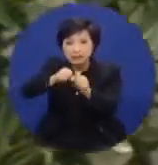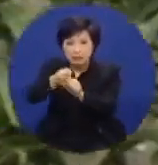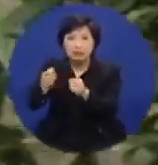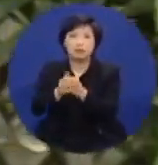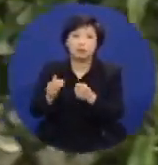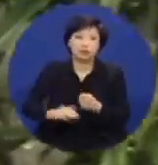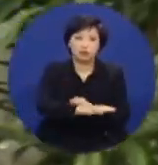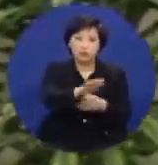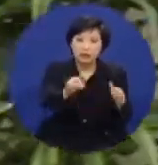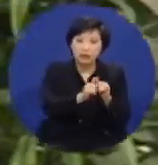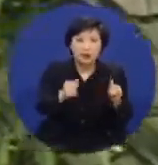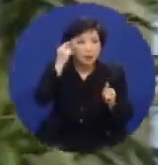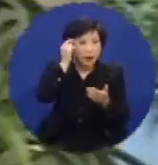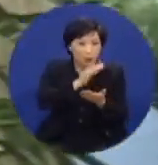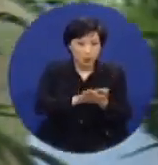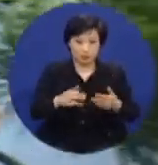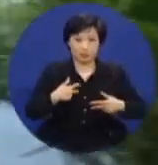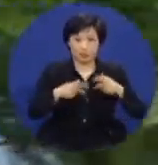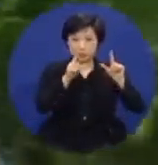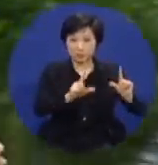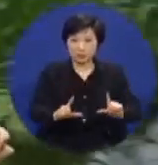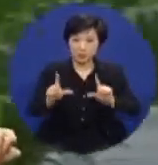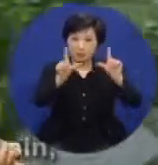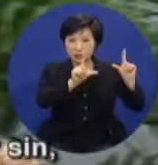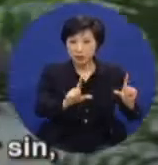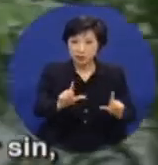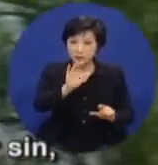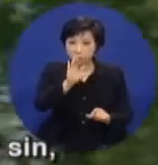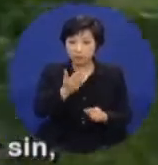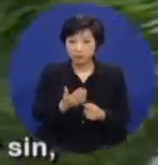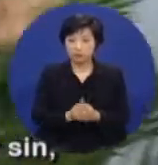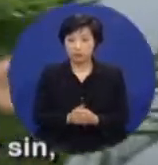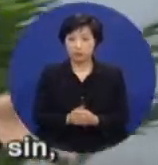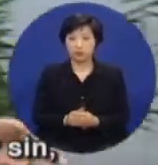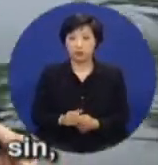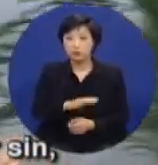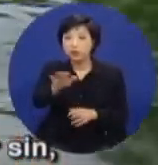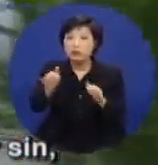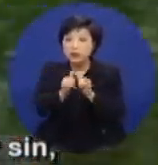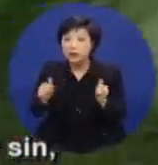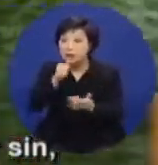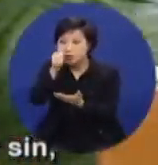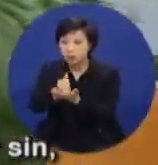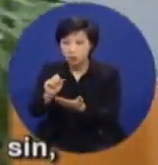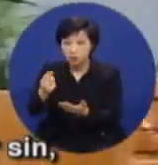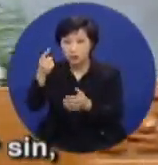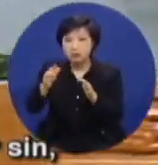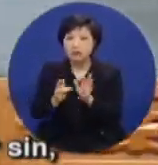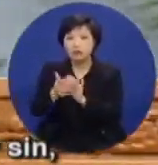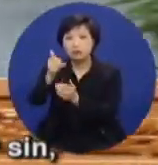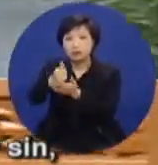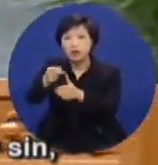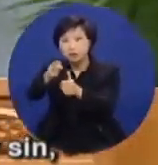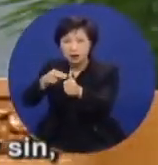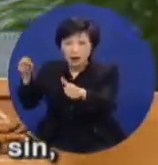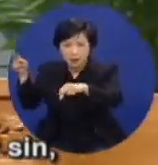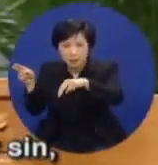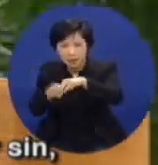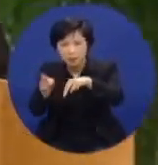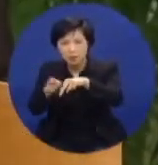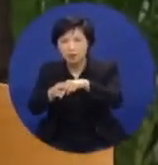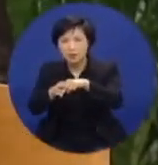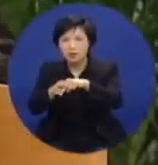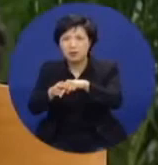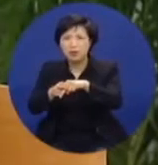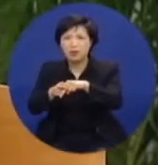음으로 우리가 평화를 누리고 우리가 최희 때문에 매 맞고 챙겨 바꾸고 통 나오고 평